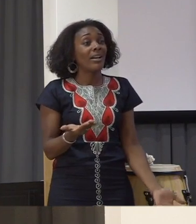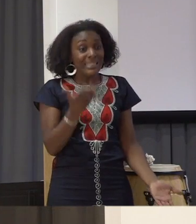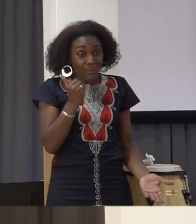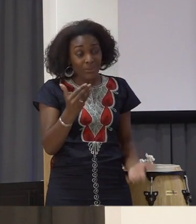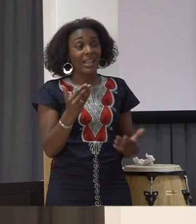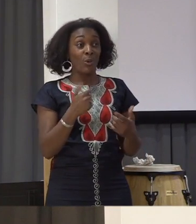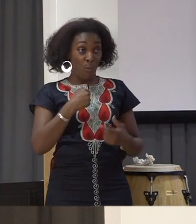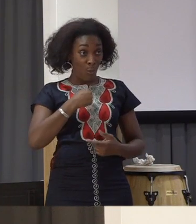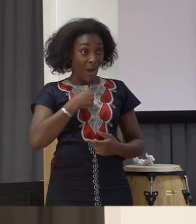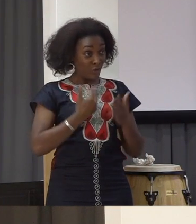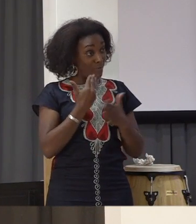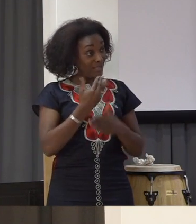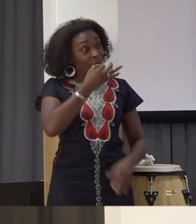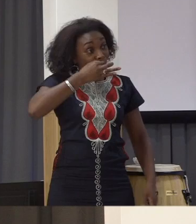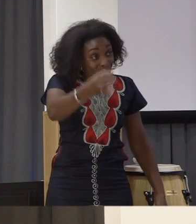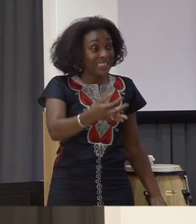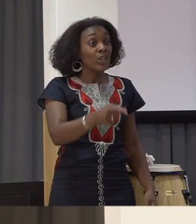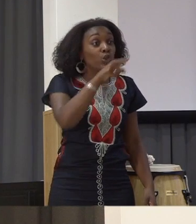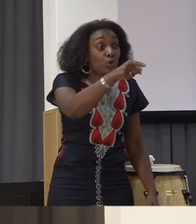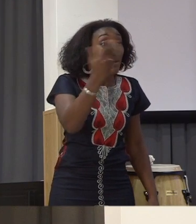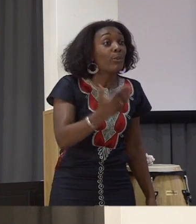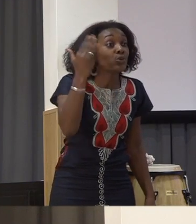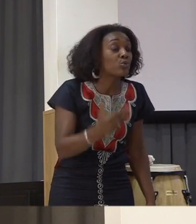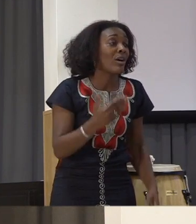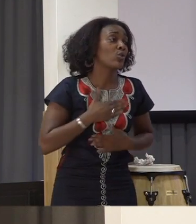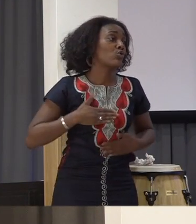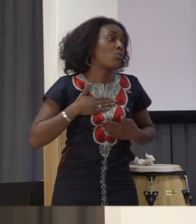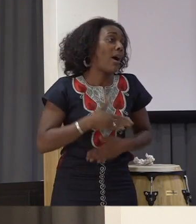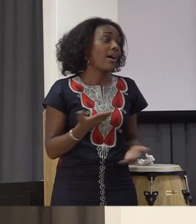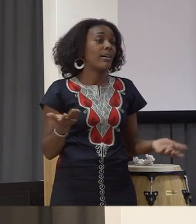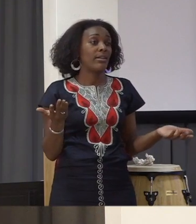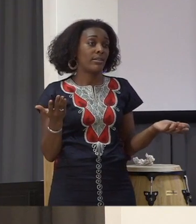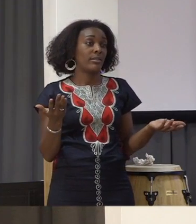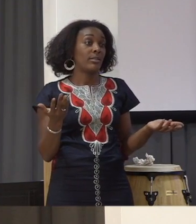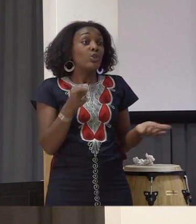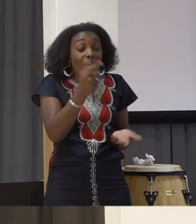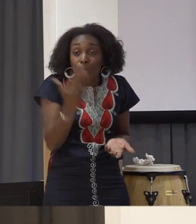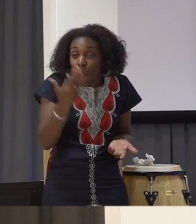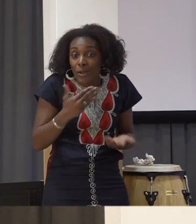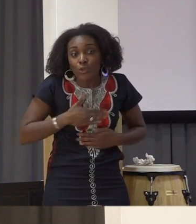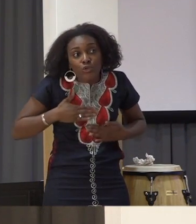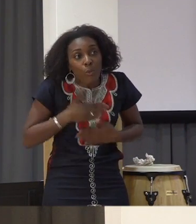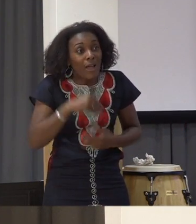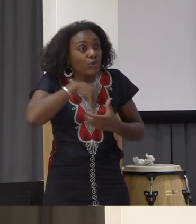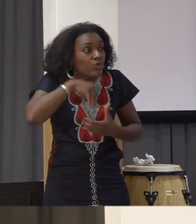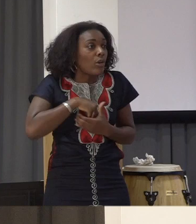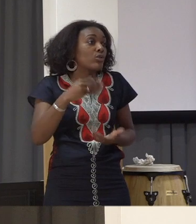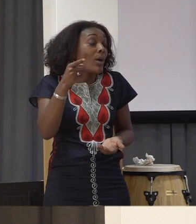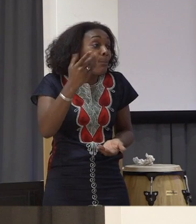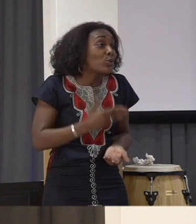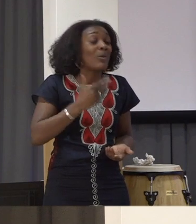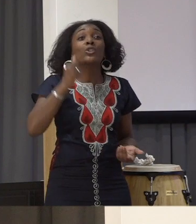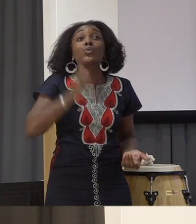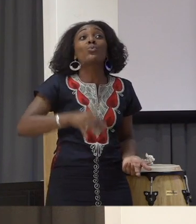ça que je vous annonce cela ce matin. C'est parce que tu as besoin de te réjouir. Tu as besoin d'avoir cette joie en toi tout